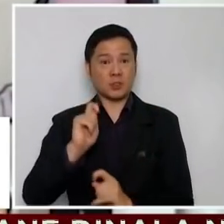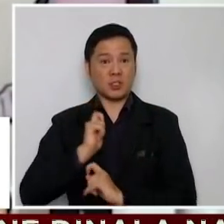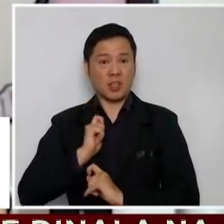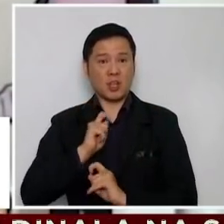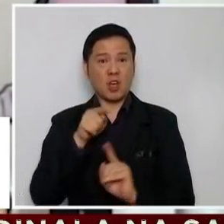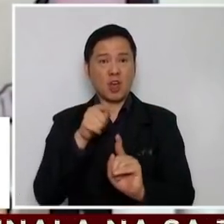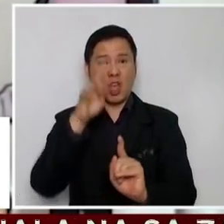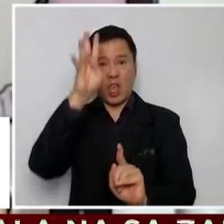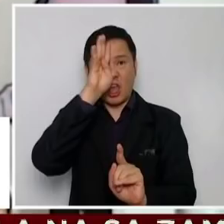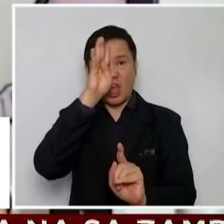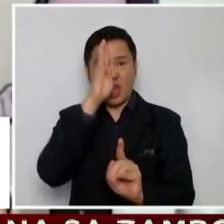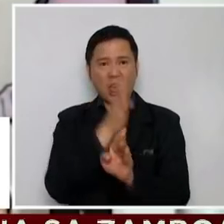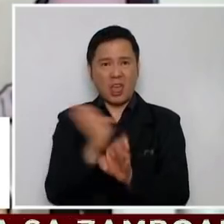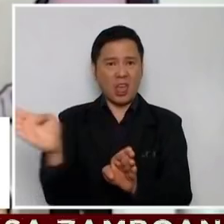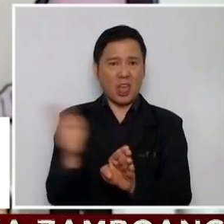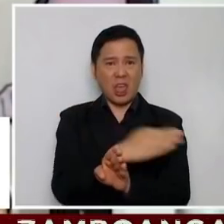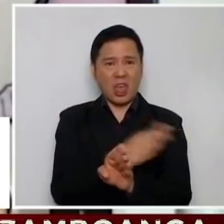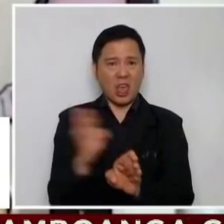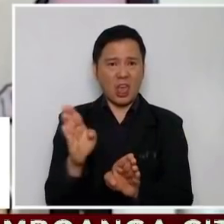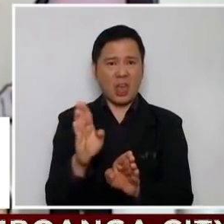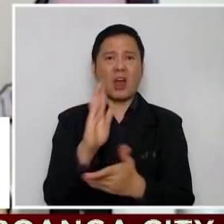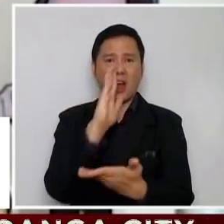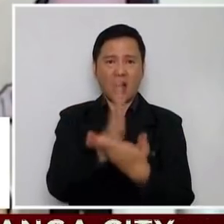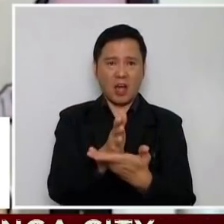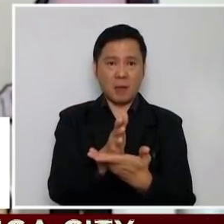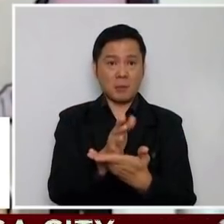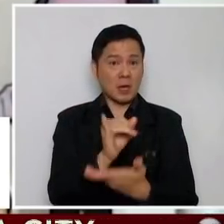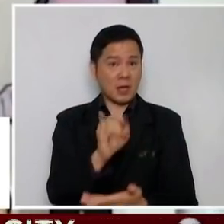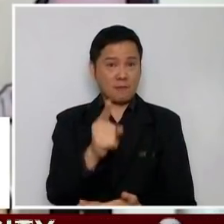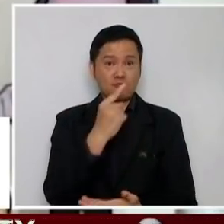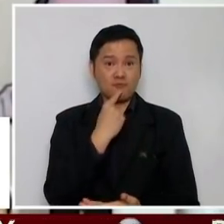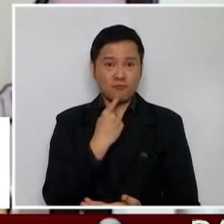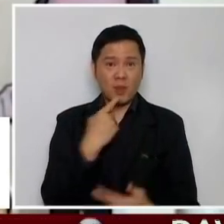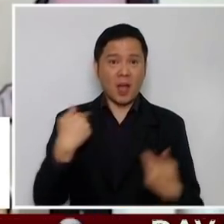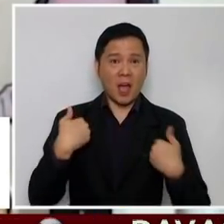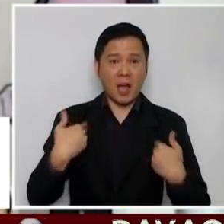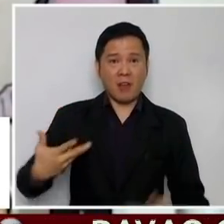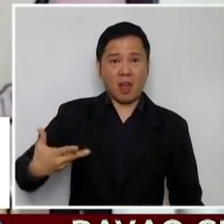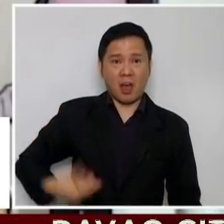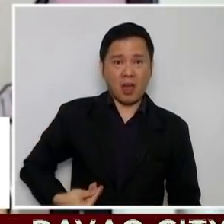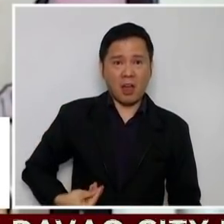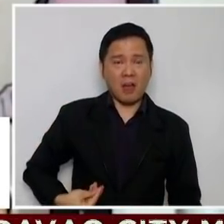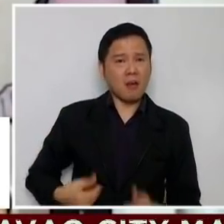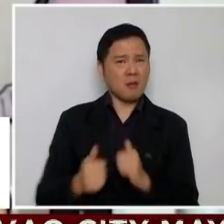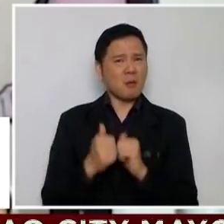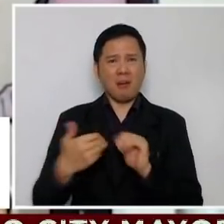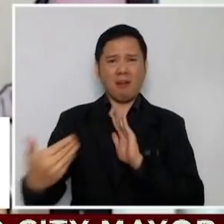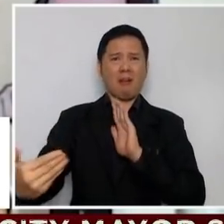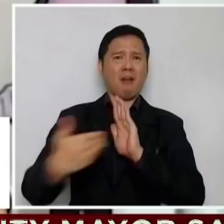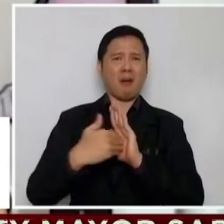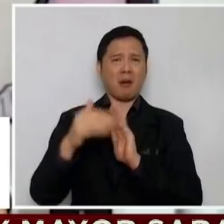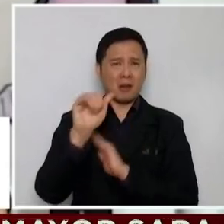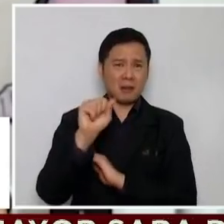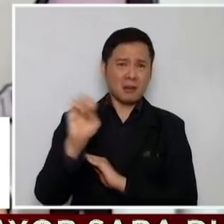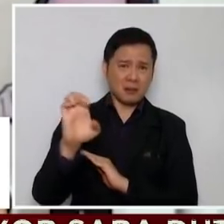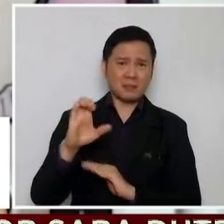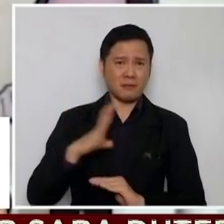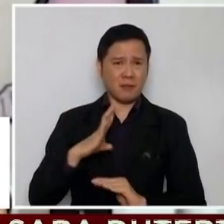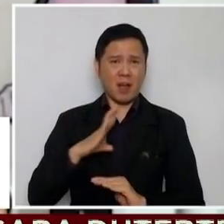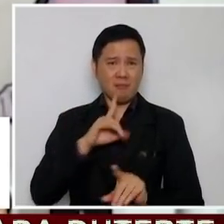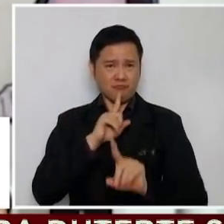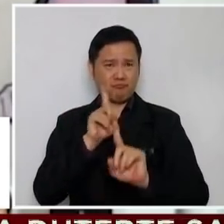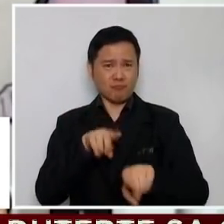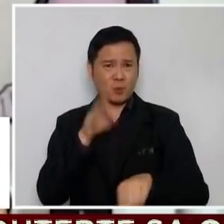pa. Kung tingin mo may korupsyon na nangyari, kasuhan mo na para mapanagot.